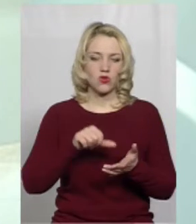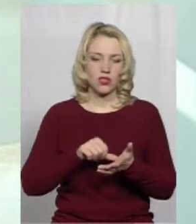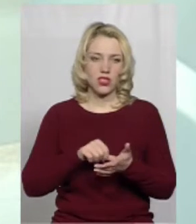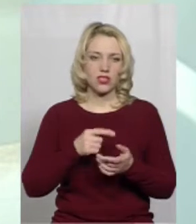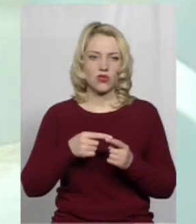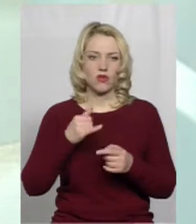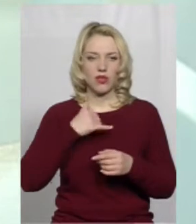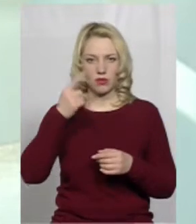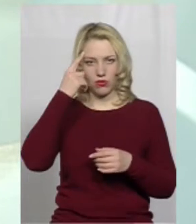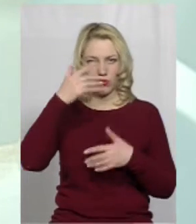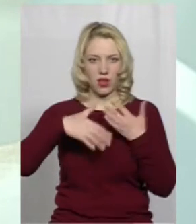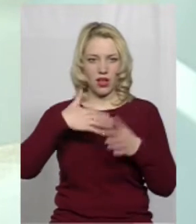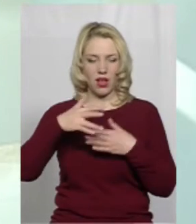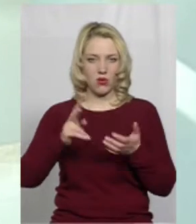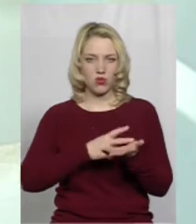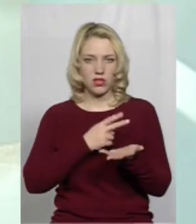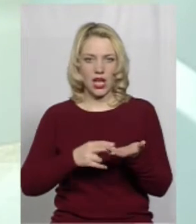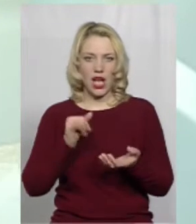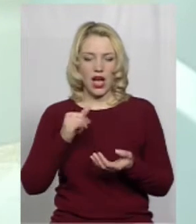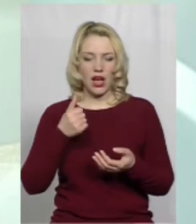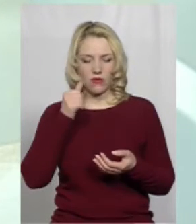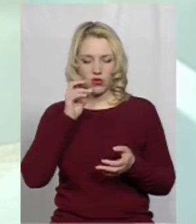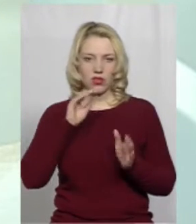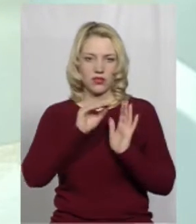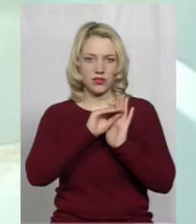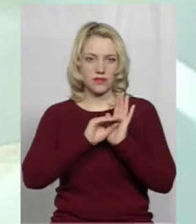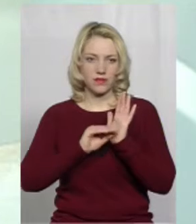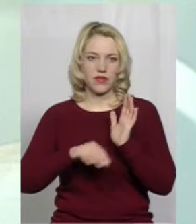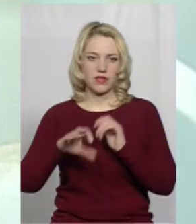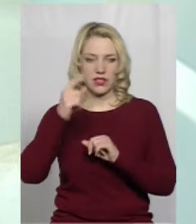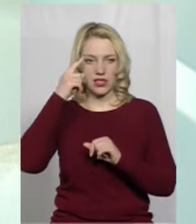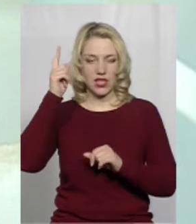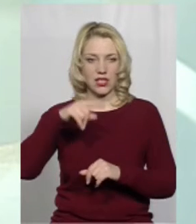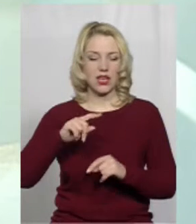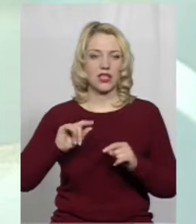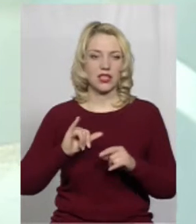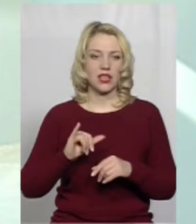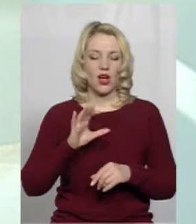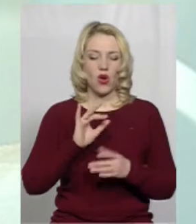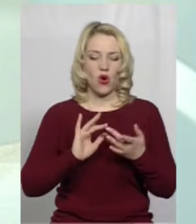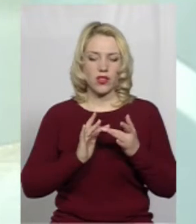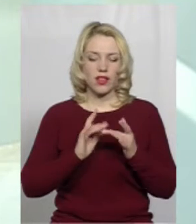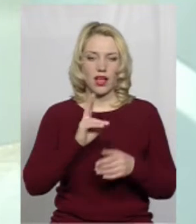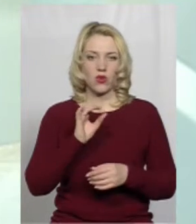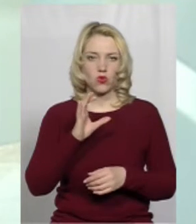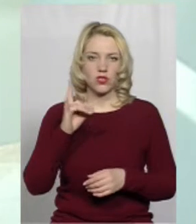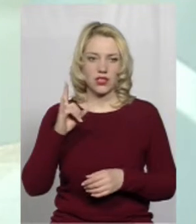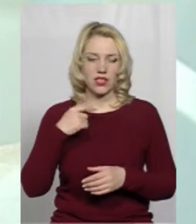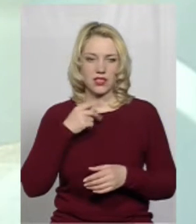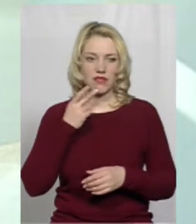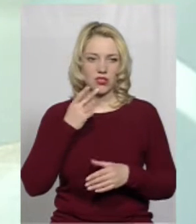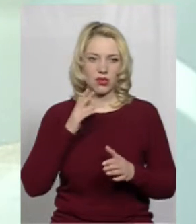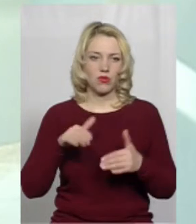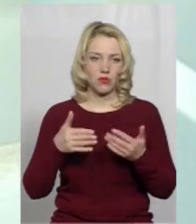мене такий був хаос в голові, а вчора якось структурувалось це знання. І онлайн-курси я завжди